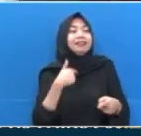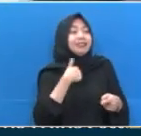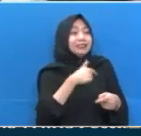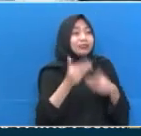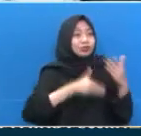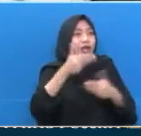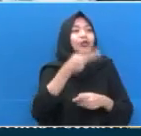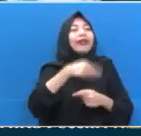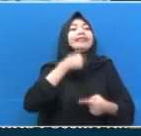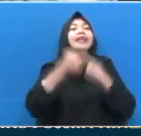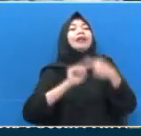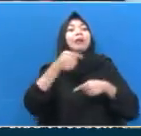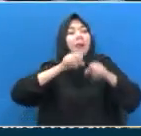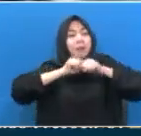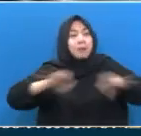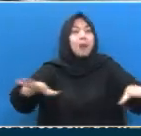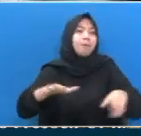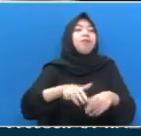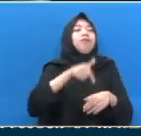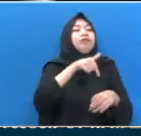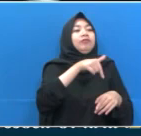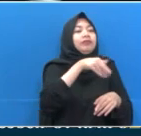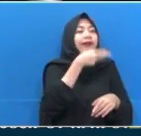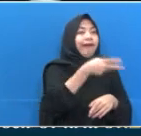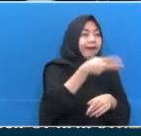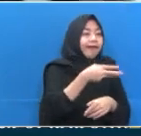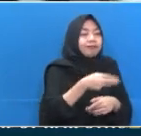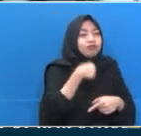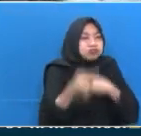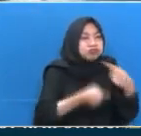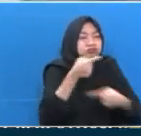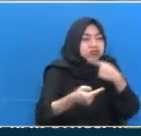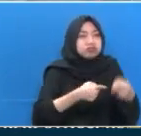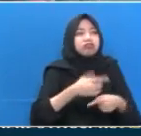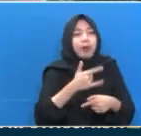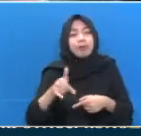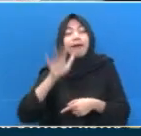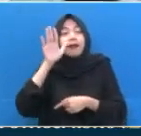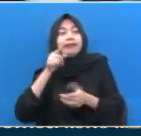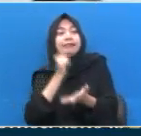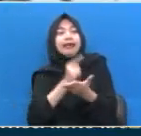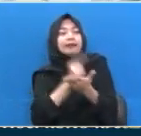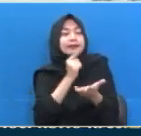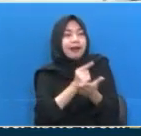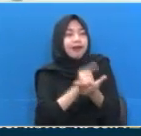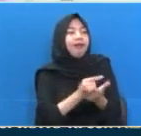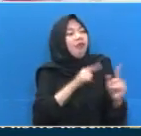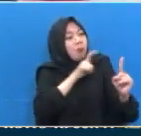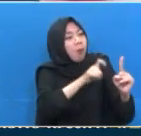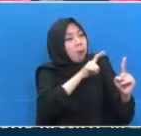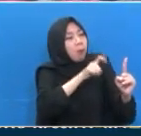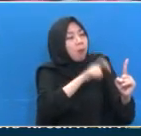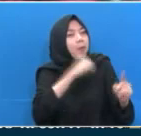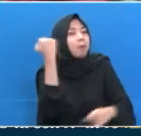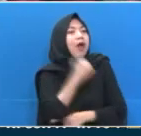yang akan digali oleh JPU terkait dengan kasus ini bisa terungkap dan siapa